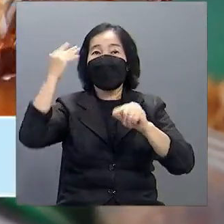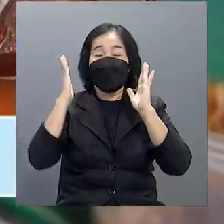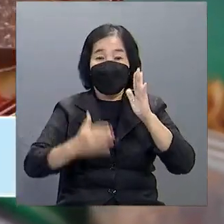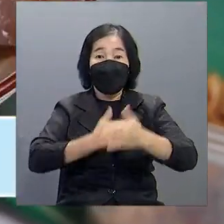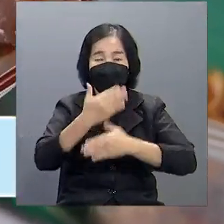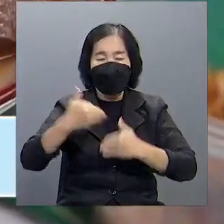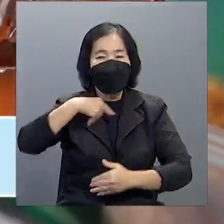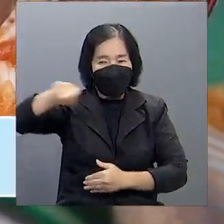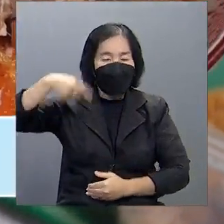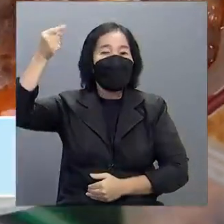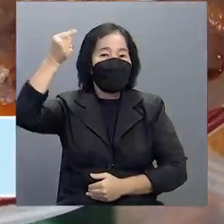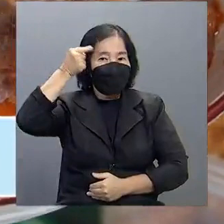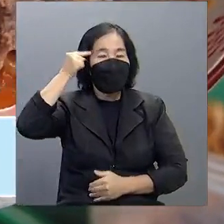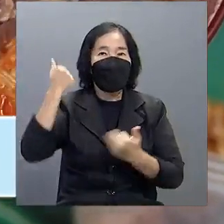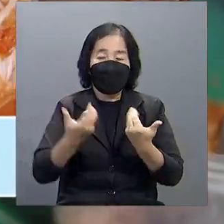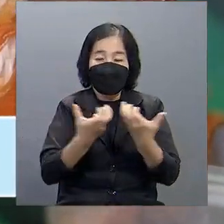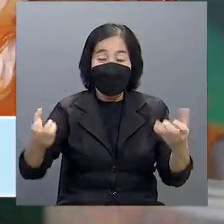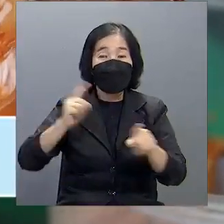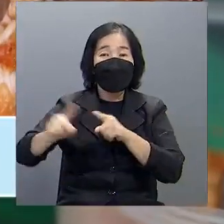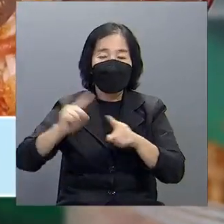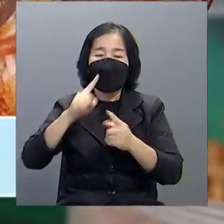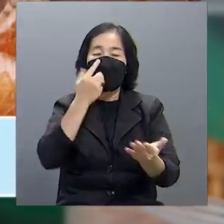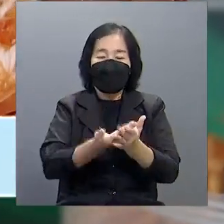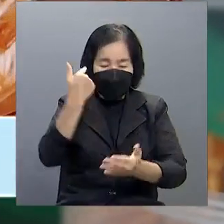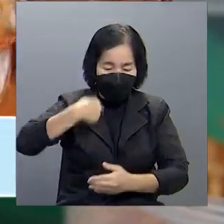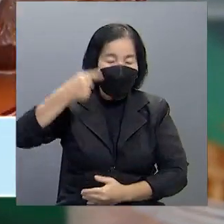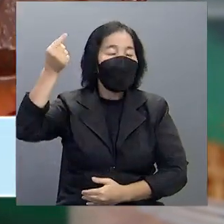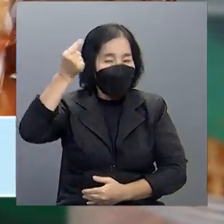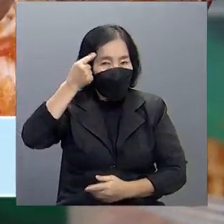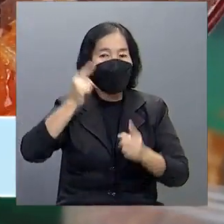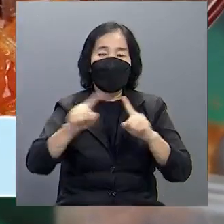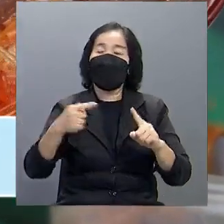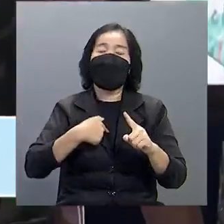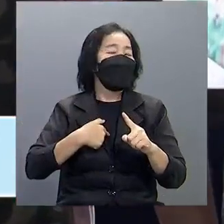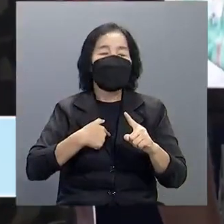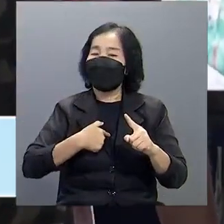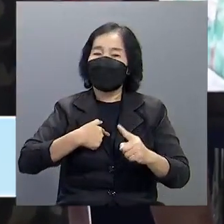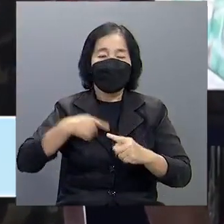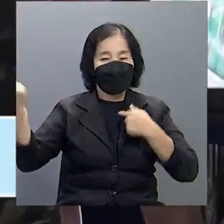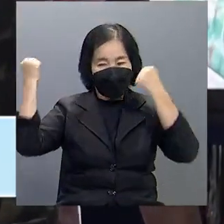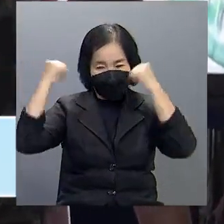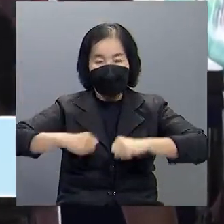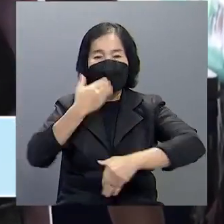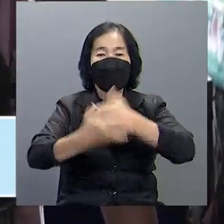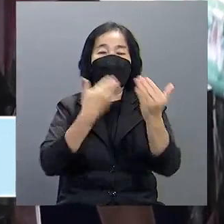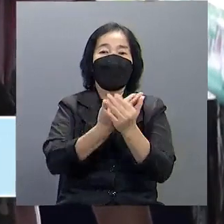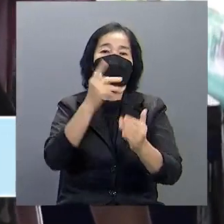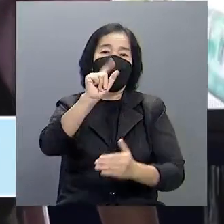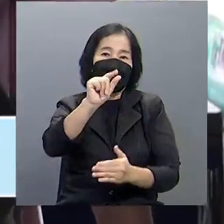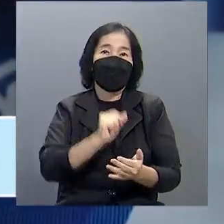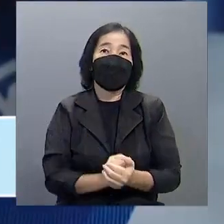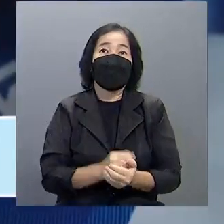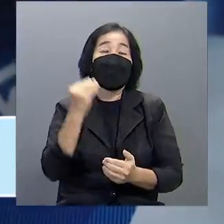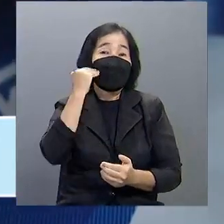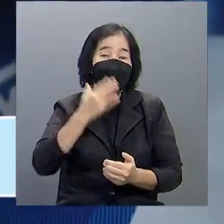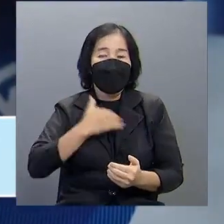วัตถุดิบปรุงอาหารราคาแพงขึ้นแทบทุกอย่างเลยค่ะ อย่างที่ร้านก๋วยเตี๋ยวบ้านโต้งร้านนี้เนี่ยเขามีขนมจีนน้ำเ